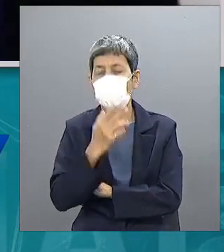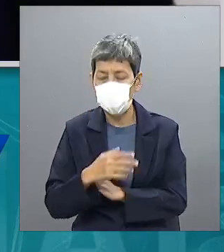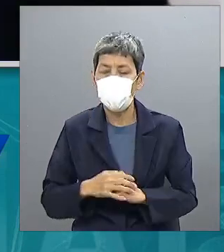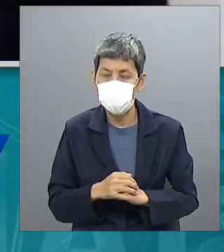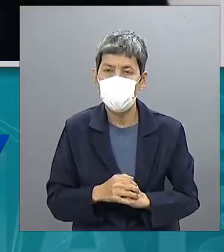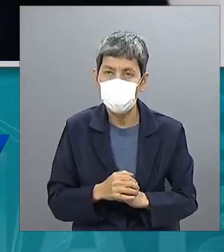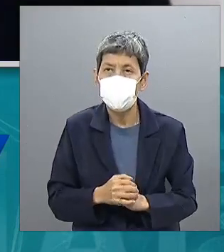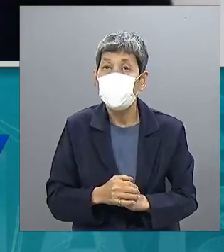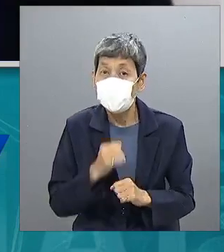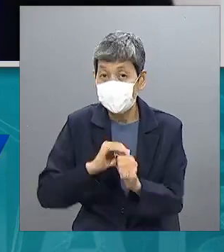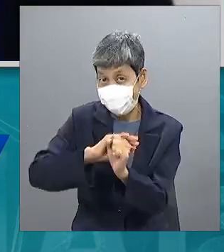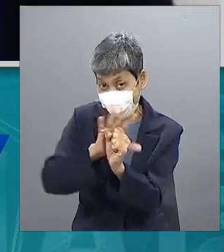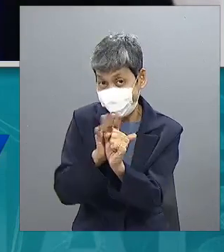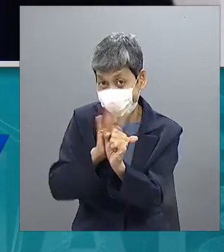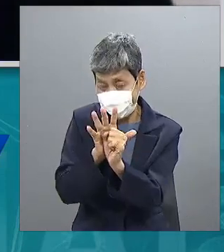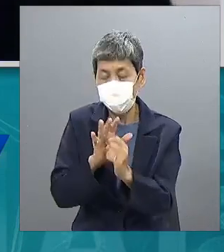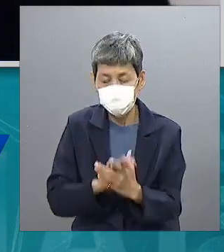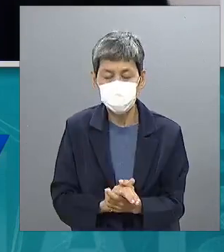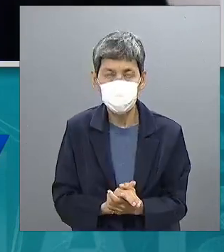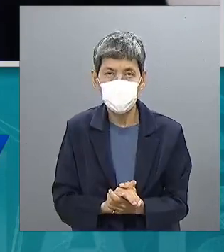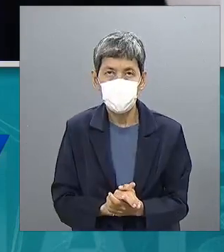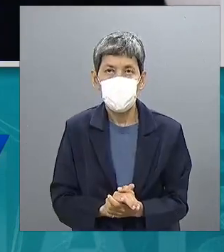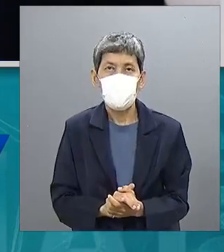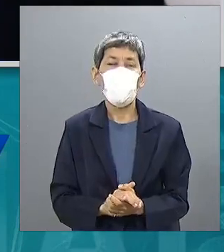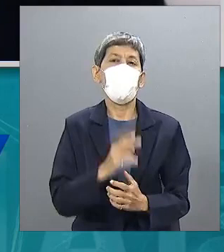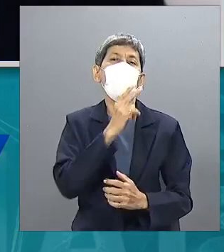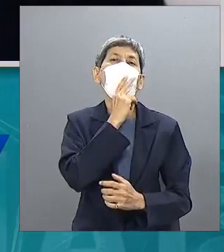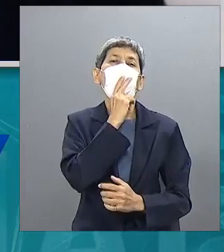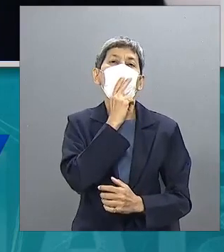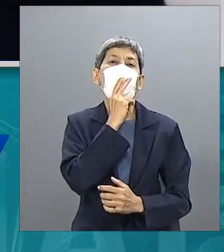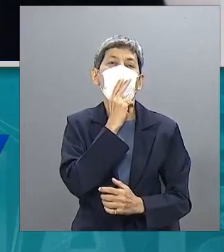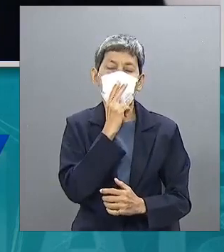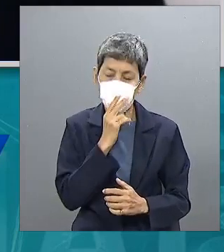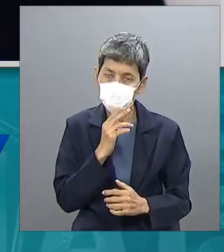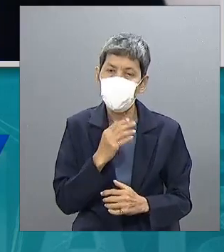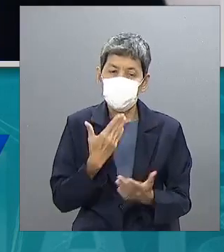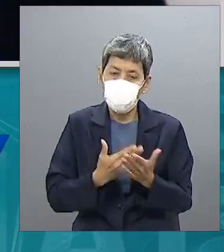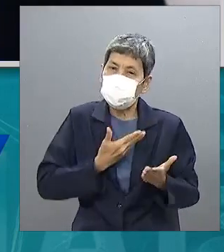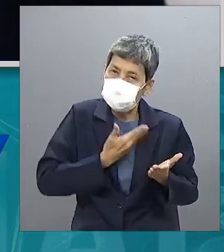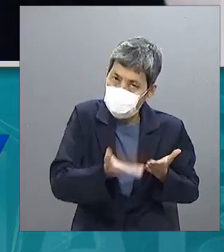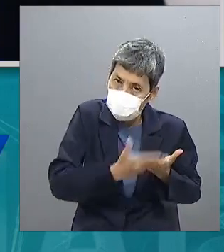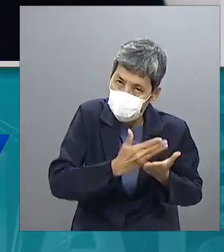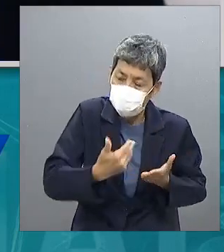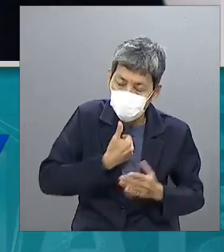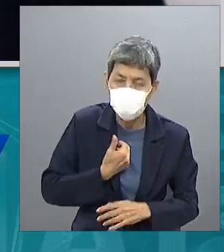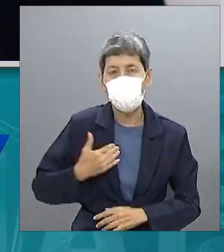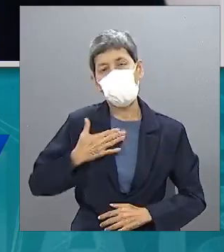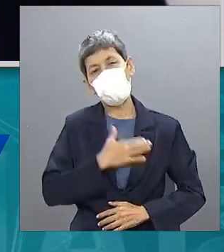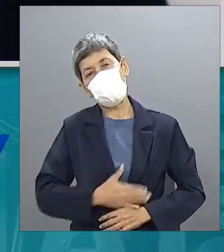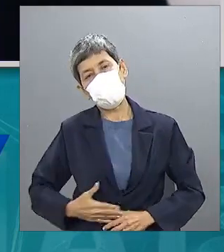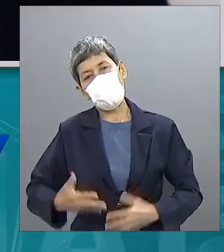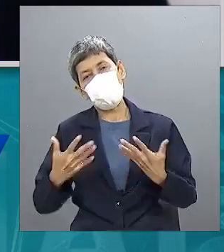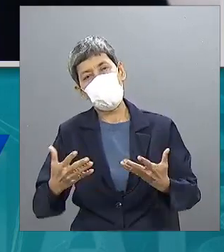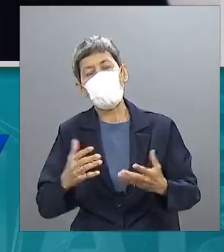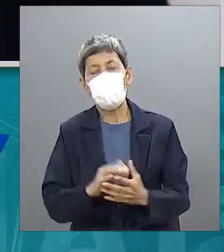ติดเชื้อโควิชนะครับค่ะคือคือสูบบุหรี่นอกจากเราจะเสียเงินแล้วนะคะเราอาจจะเสียสุขภาพได้ด้วยเหมือนกันนะคะ